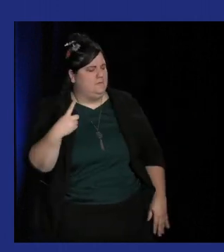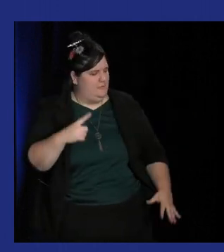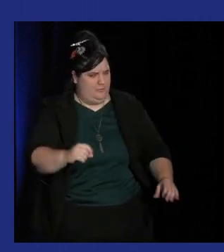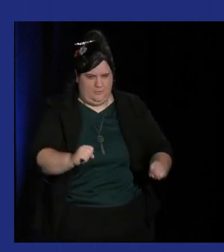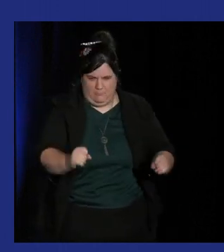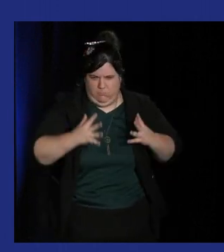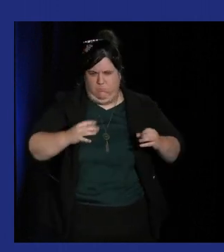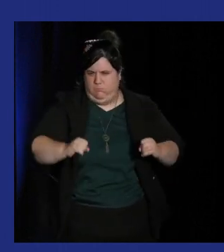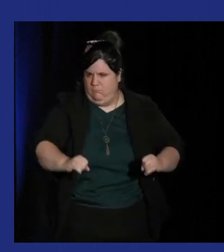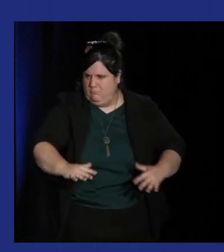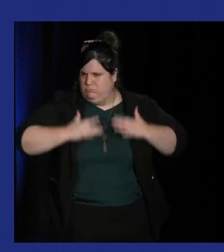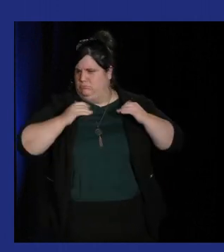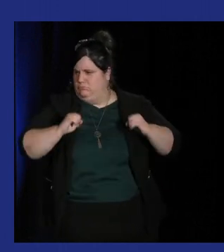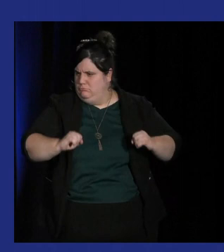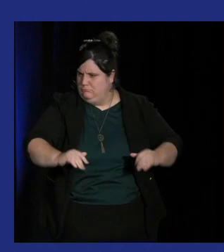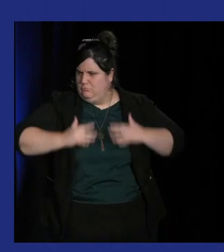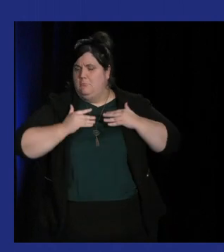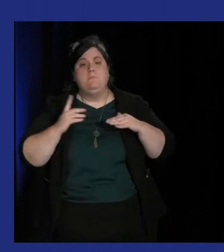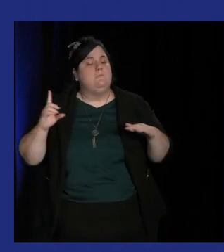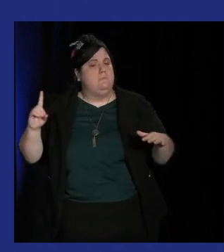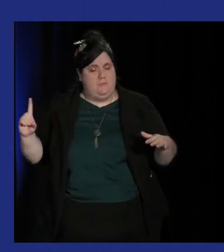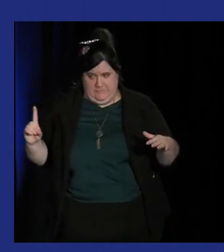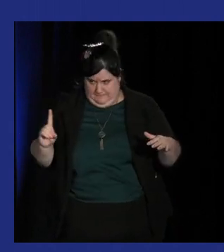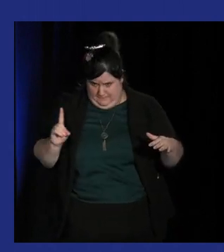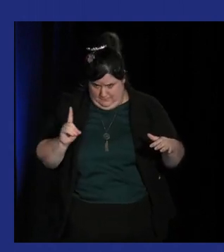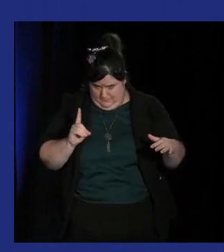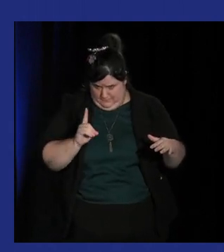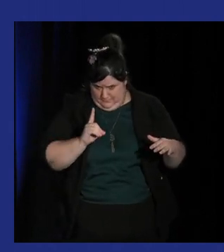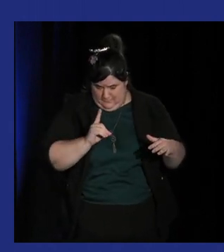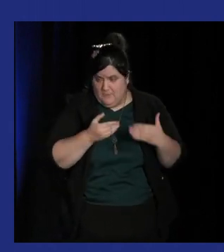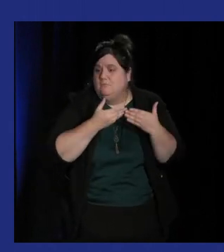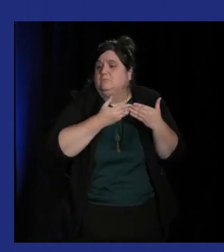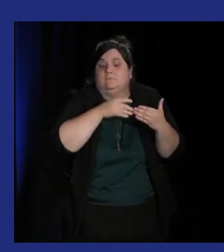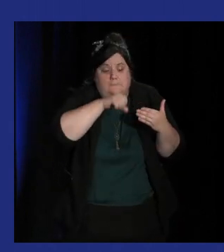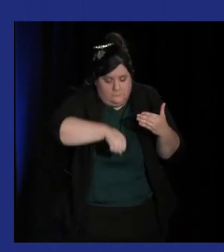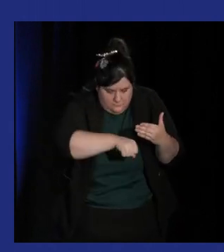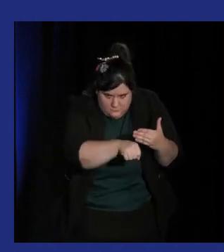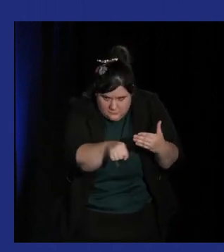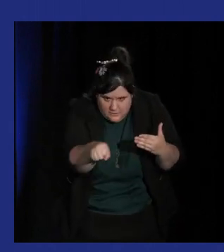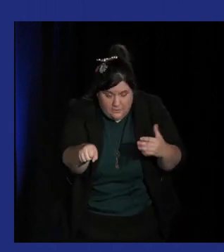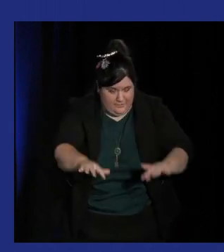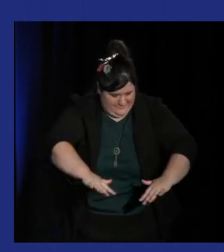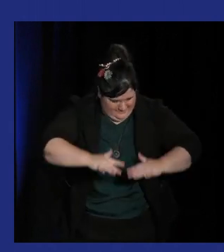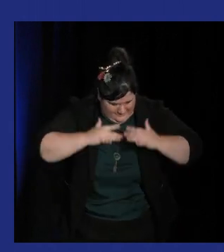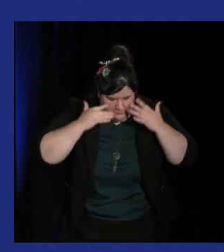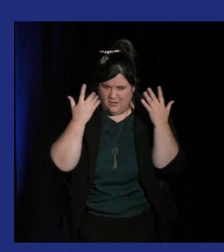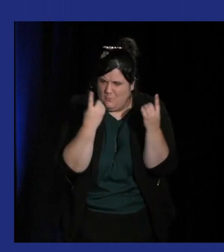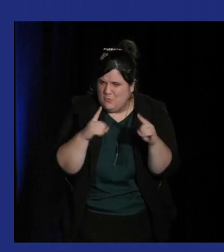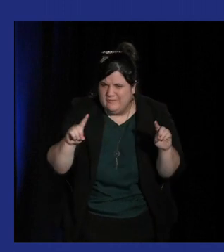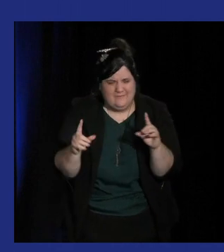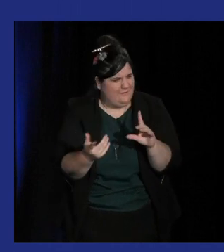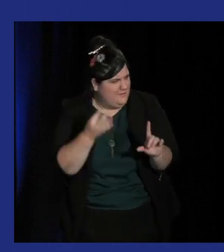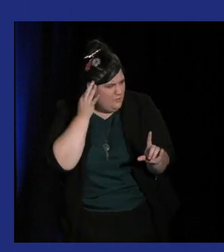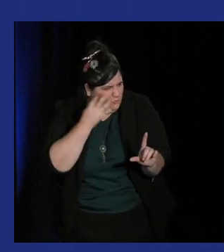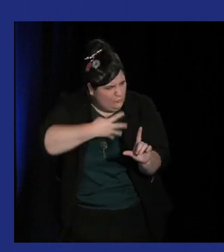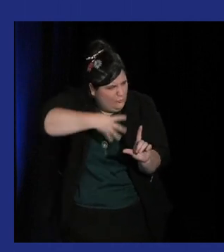imaginez vous vous rapprochez de cette boîte de nuit avec votre personnage vous allez ouvrir la porte et progressivement quand vous allez rentrer dans vos alentendre toutes les voitures tout le spectre le